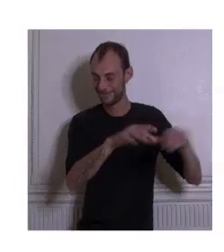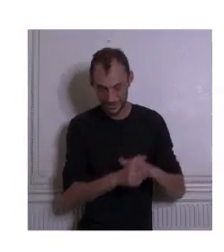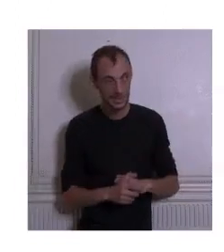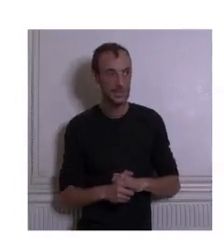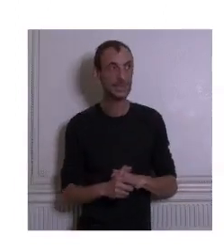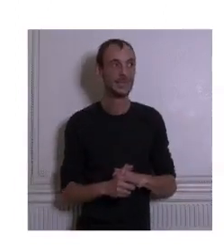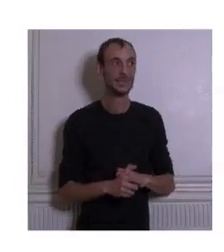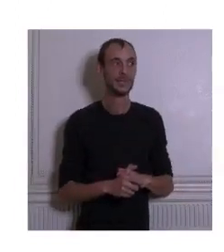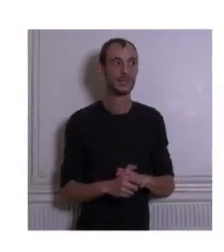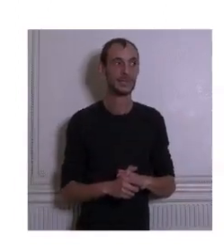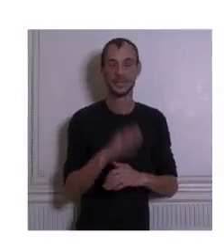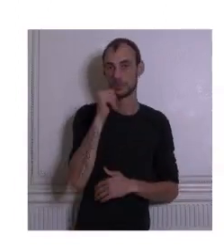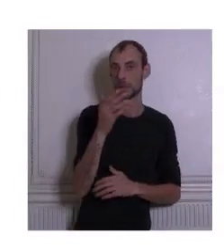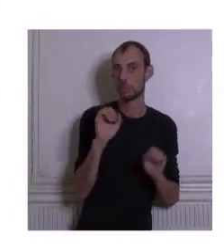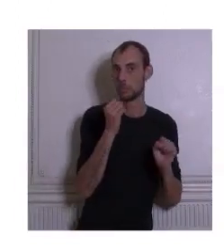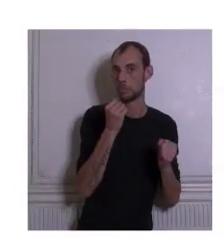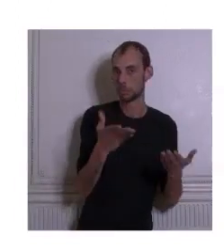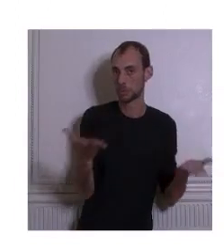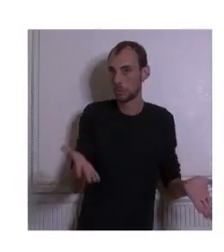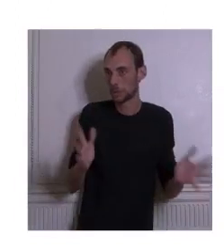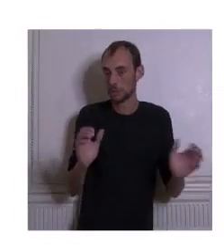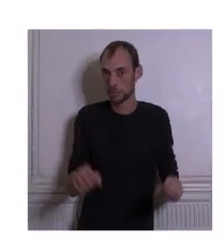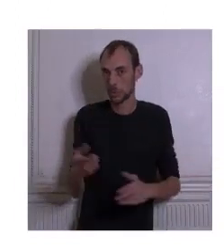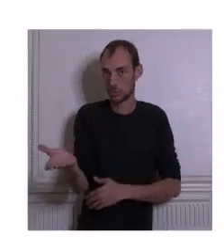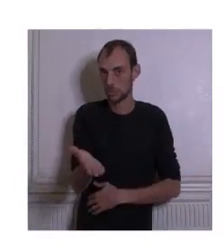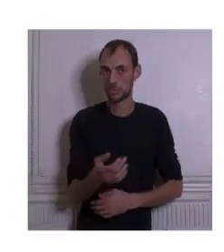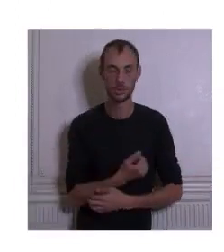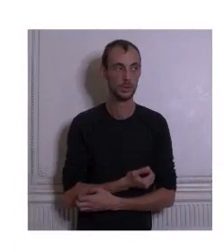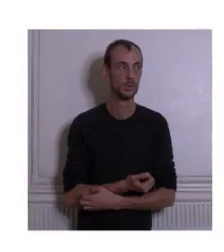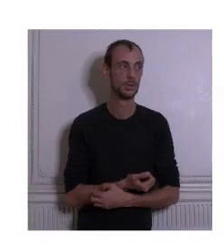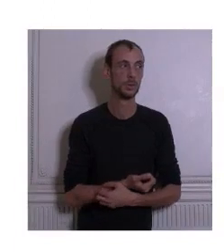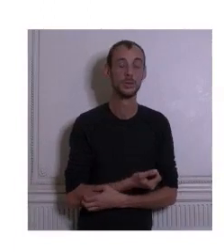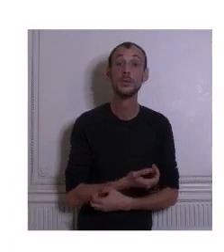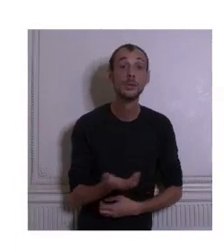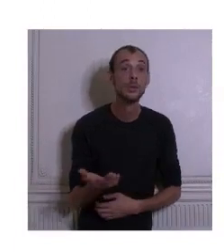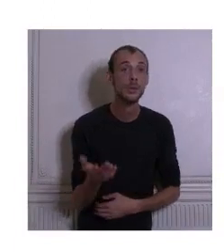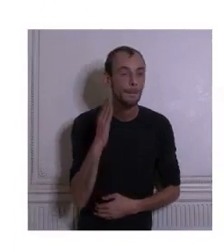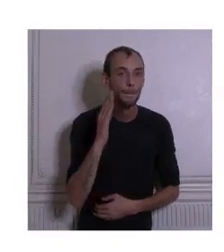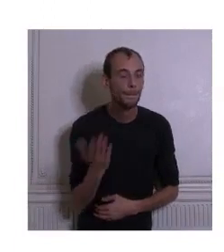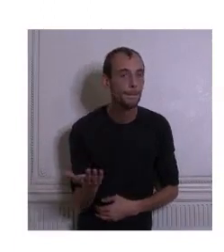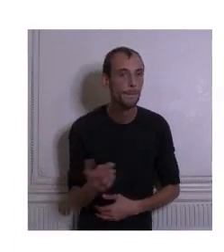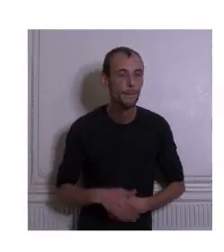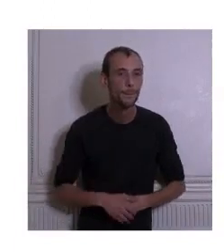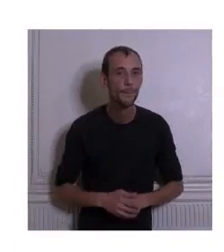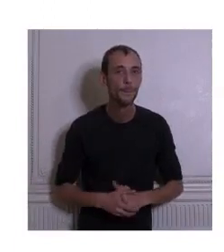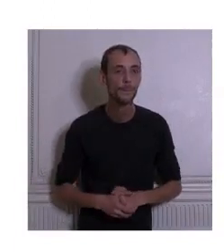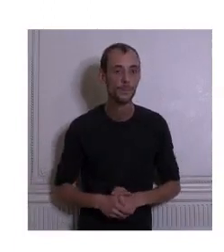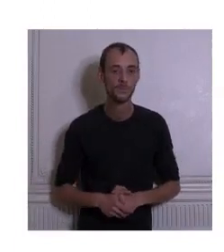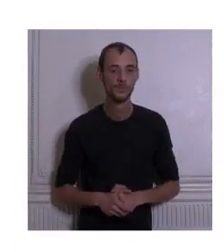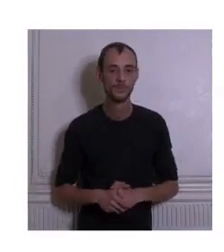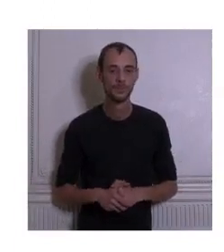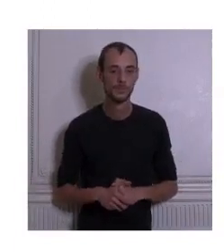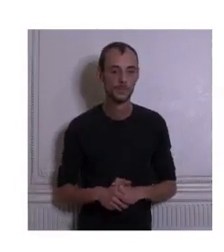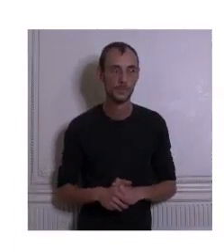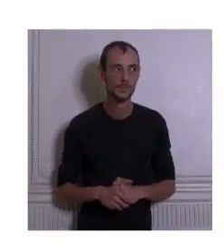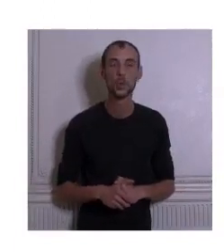technicienne énergie au sein de notre collectivité. Et donc ce poste pourrait être, à défaut de fonctionnaire correspondant aux compétences attendues, être pourvu